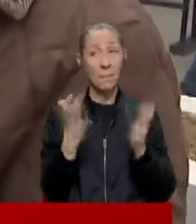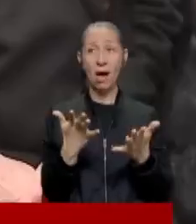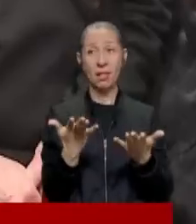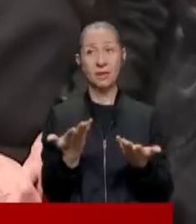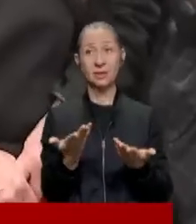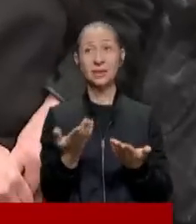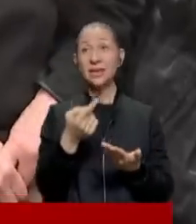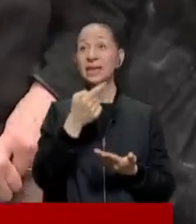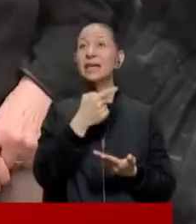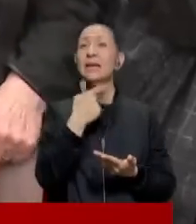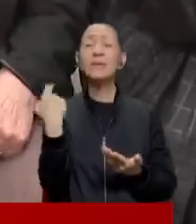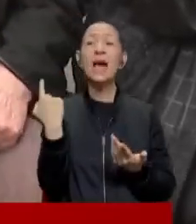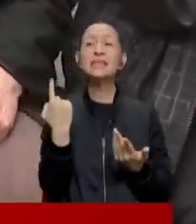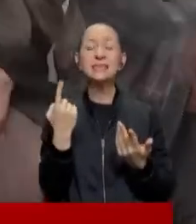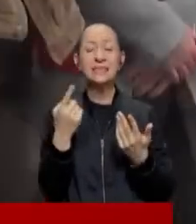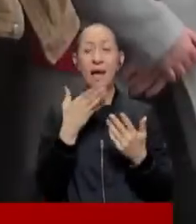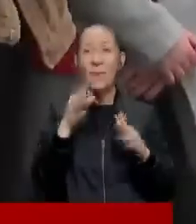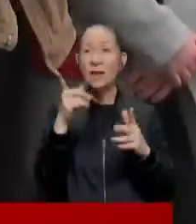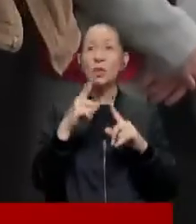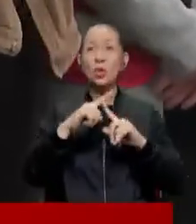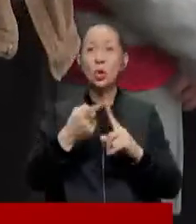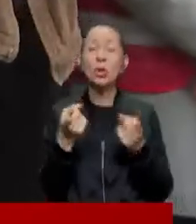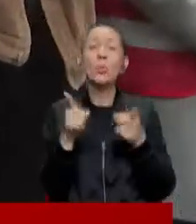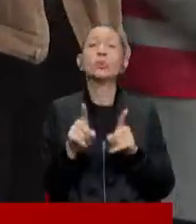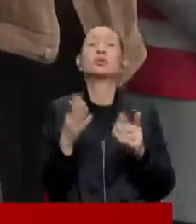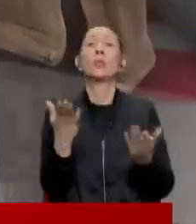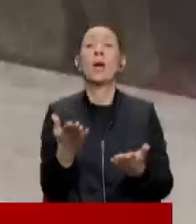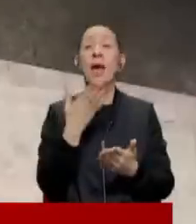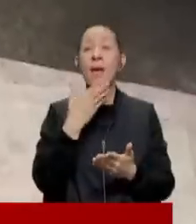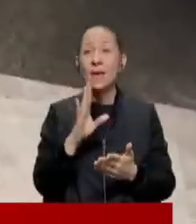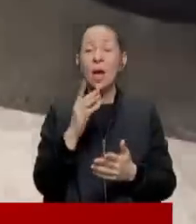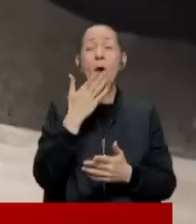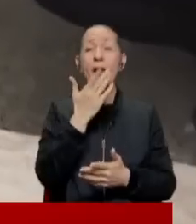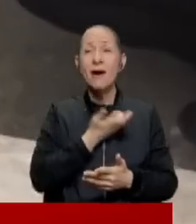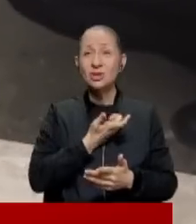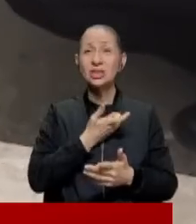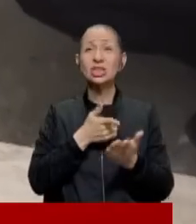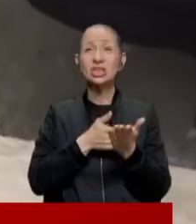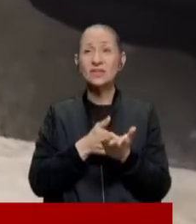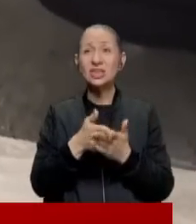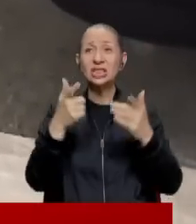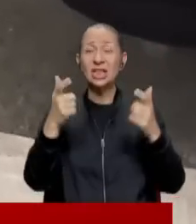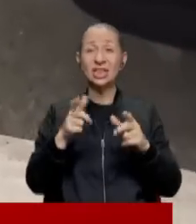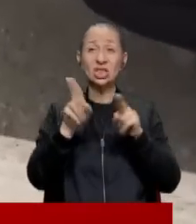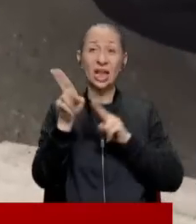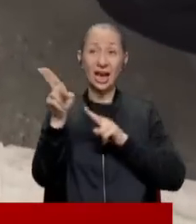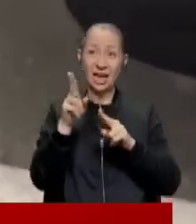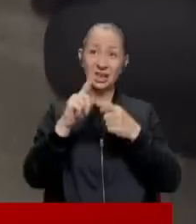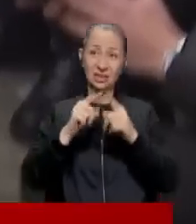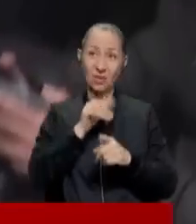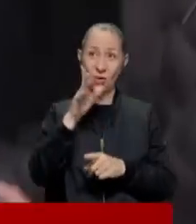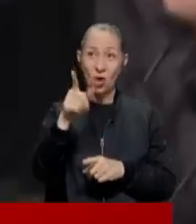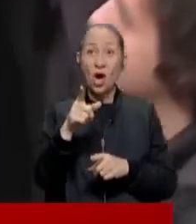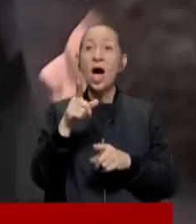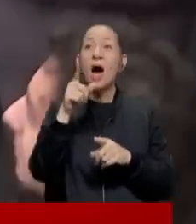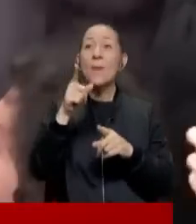dolayı imkansızlıklar nedeniyle emekliler torunları ile buluşamıyor emekli öğrenci ve çiftçi şehri çanakkale'deydi Kılıçdaroğlu